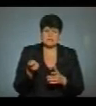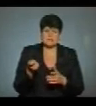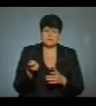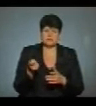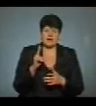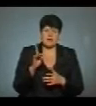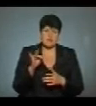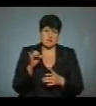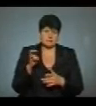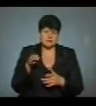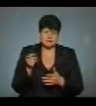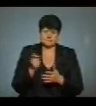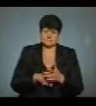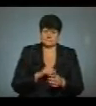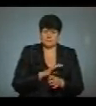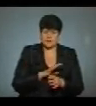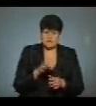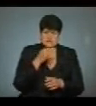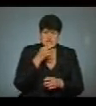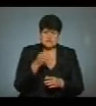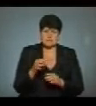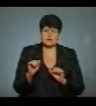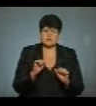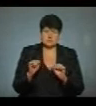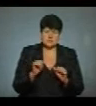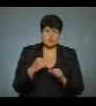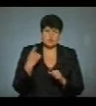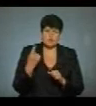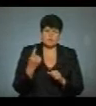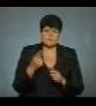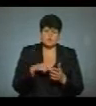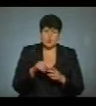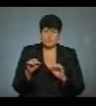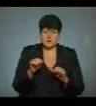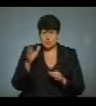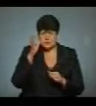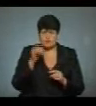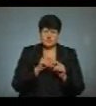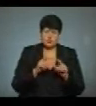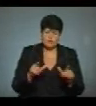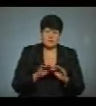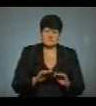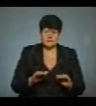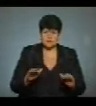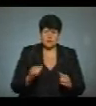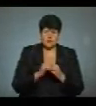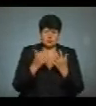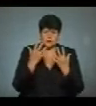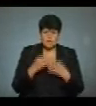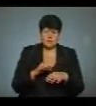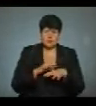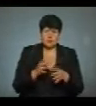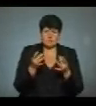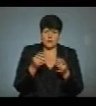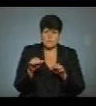не закриватимуть. Про це розповіла керівниця міського управління освіти Ольга Похиляк. За її словами, в школах і дитсадках щоденно проводять